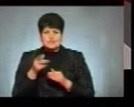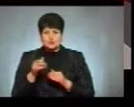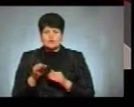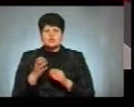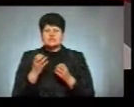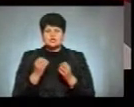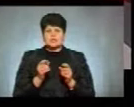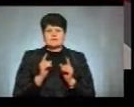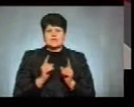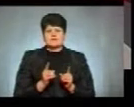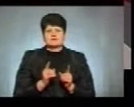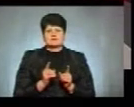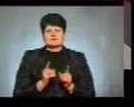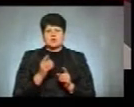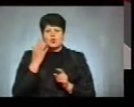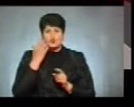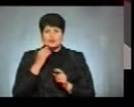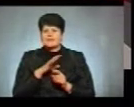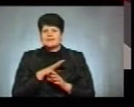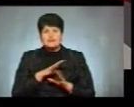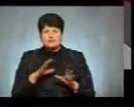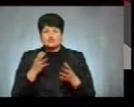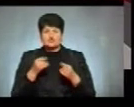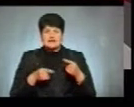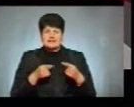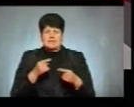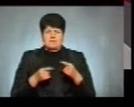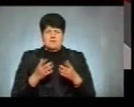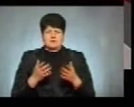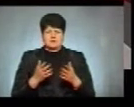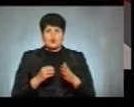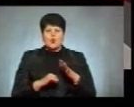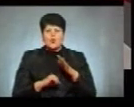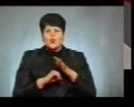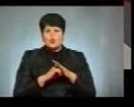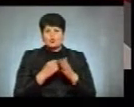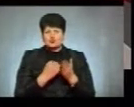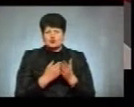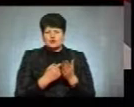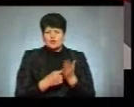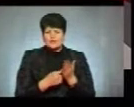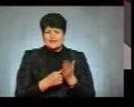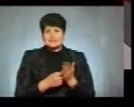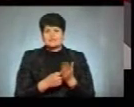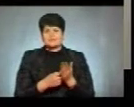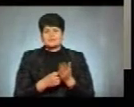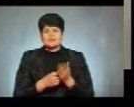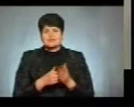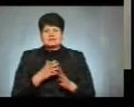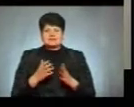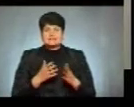навіть коли не відбулись дебати. Тобто основні чинники і основний